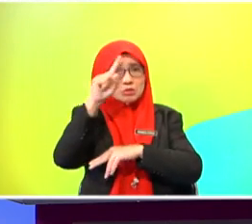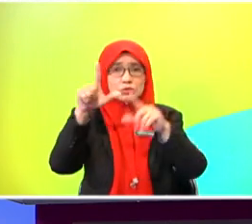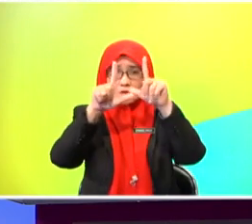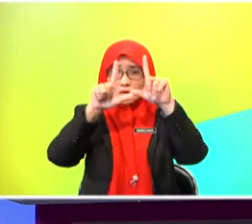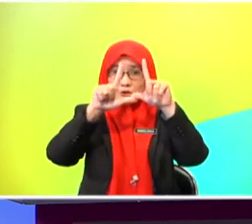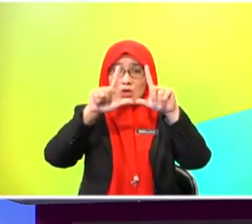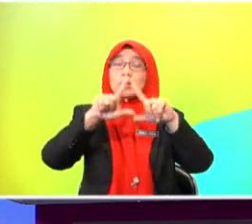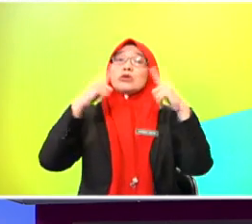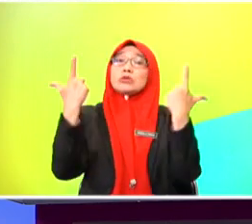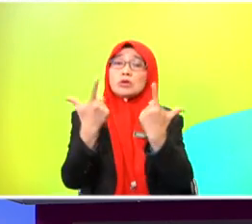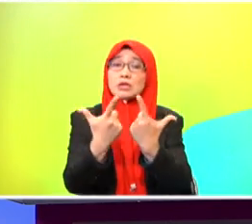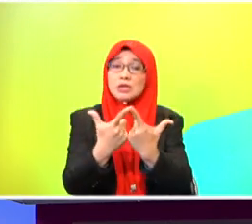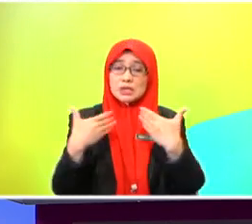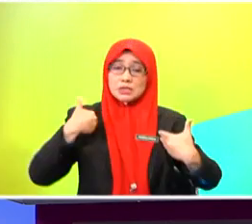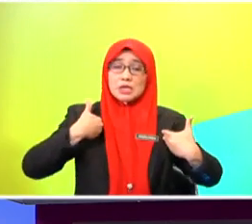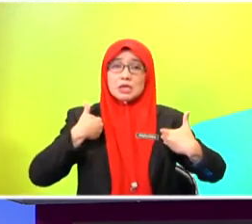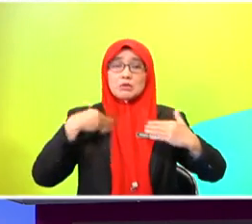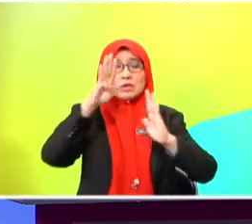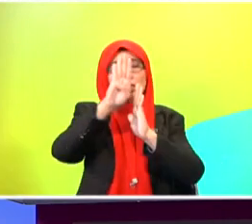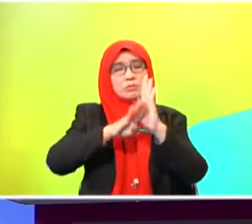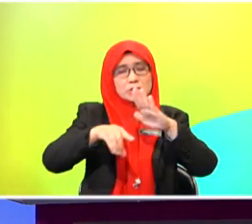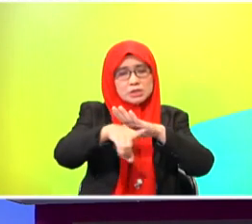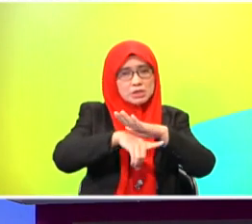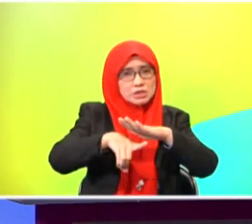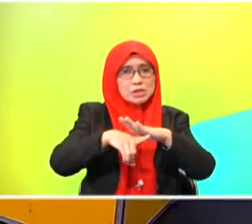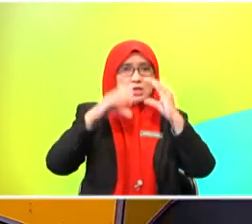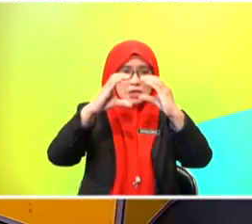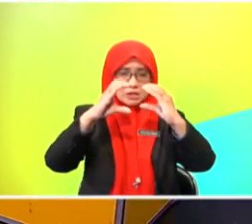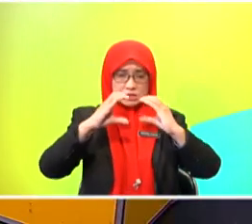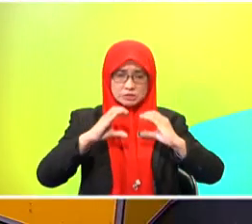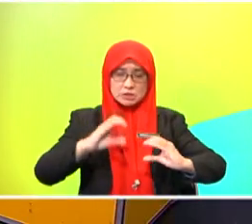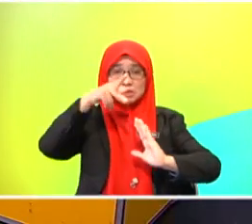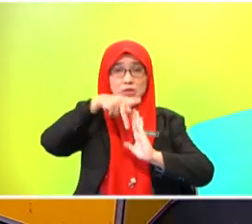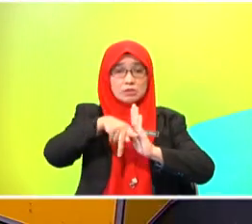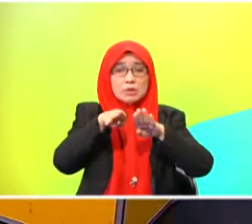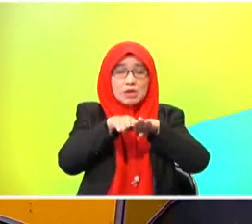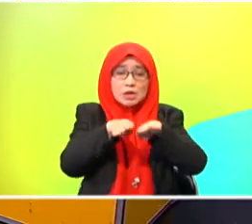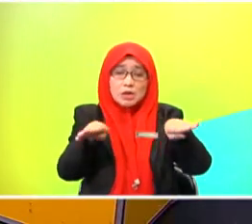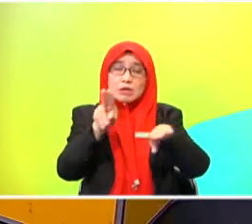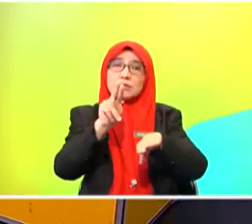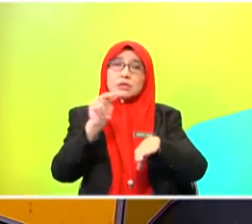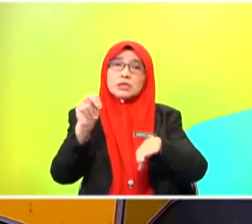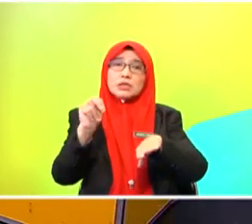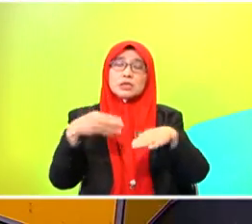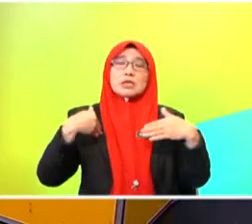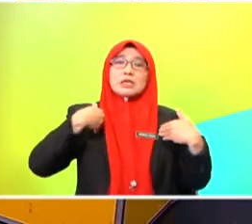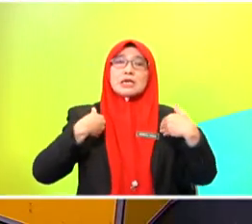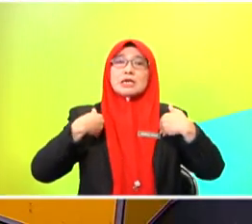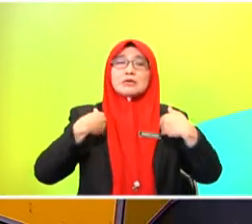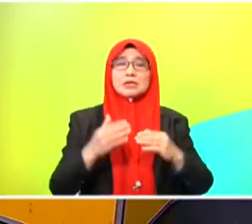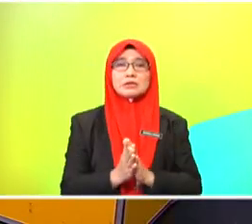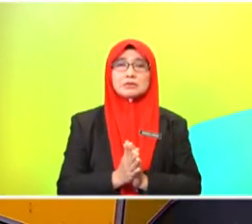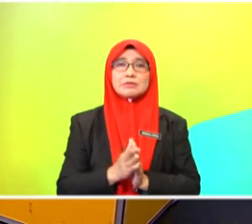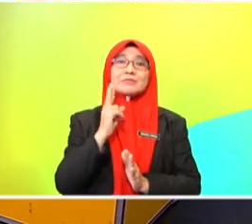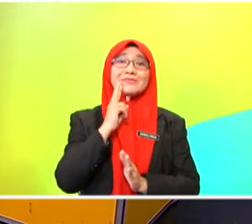ini. Berdasarkan... cara pembiakan haiwan ini, Ria. Okey. Ria dah siap berapa tu?